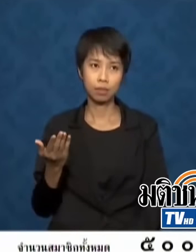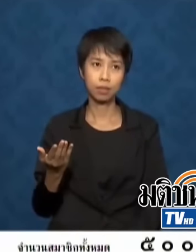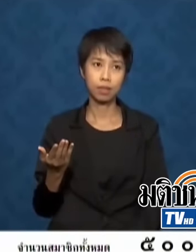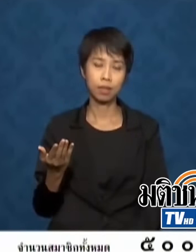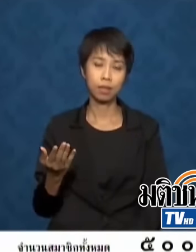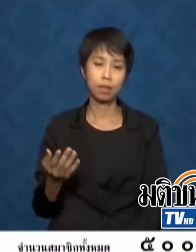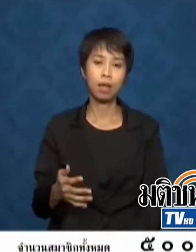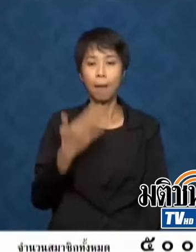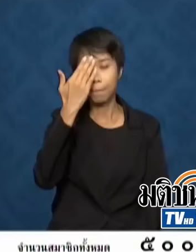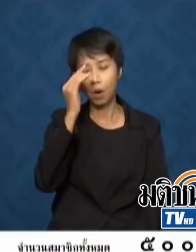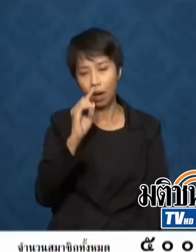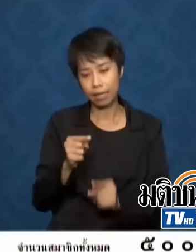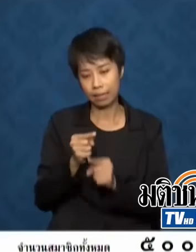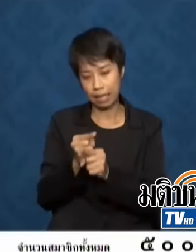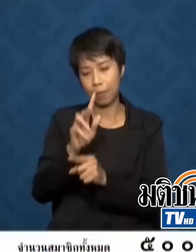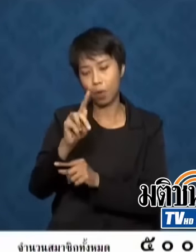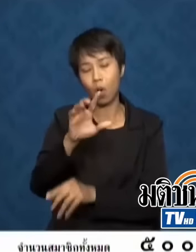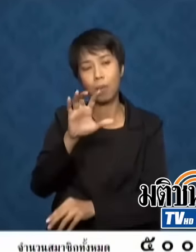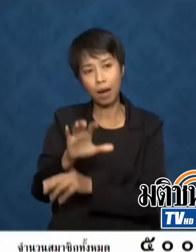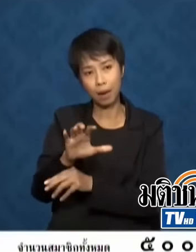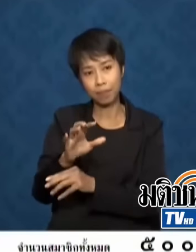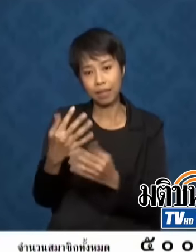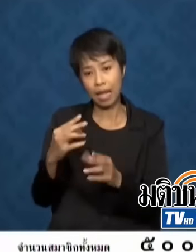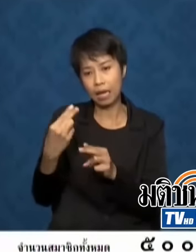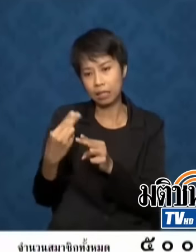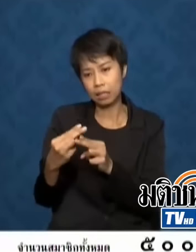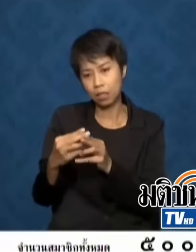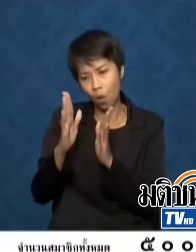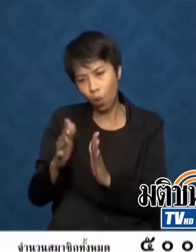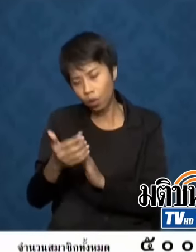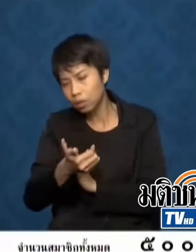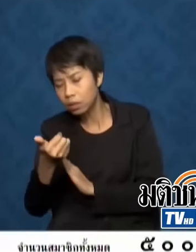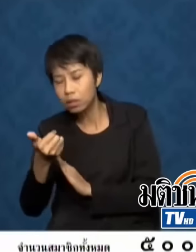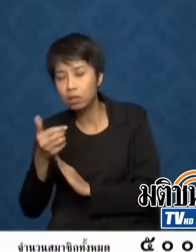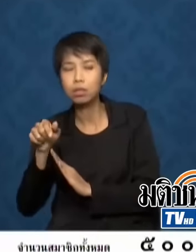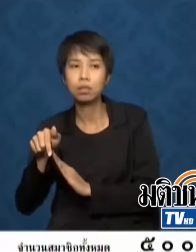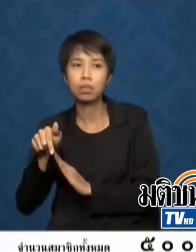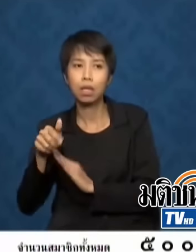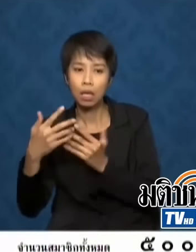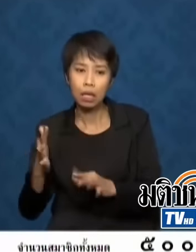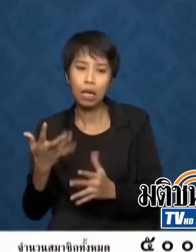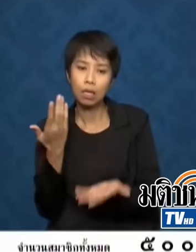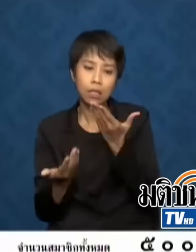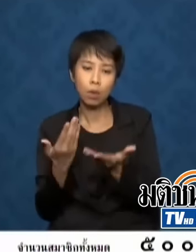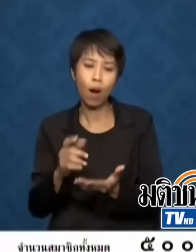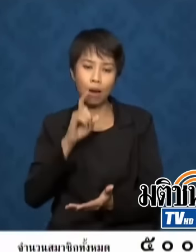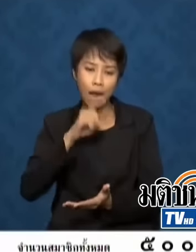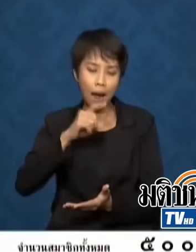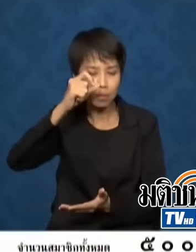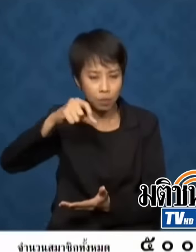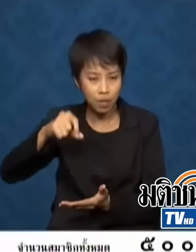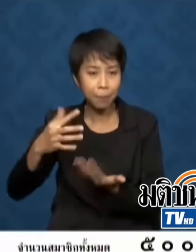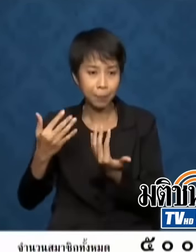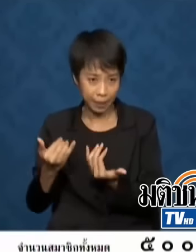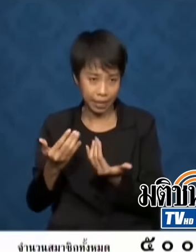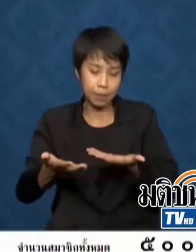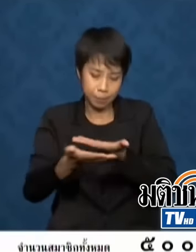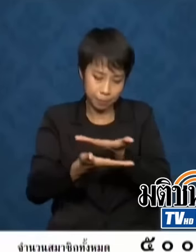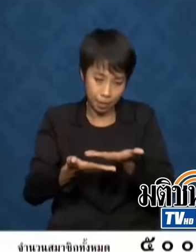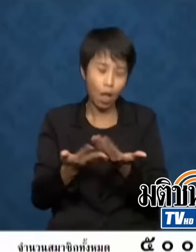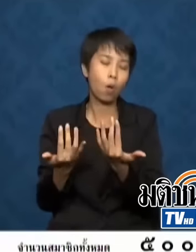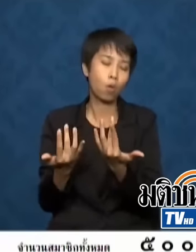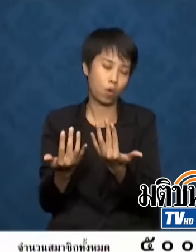ผิดข้อบังคับในเรื่องที่กล่าวถึงบุคคลภายนอกหรือพูดซ้ำแล้วซ้ำอีกอันนั้นก็ผมจะพิจารณาในระหว่างการประ